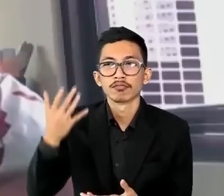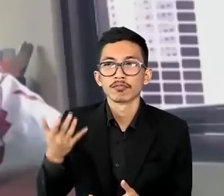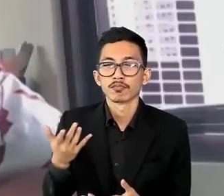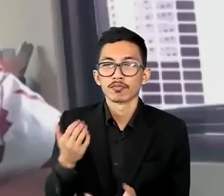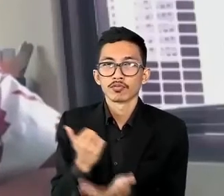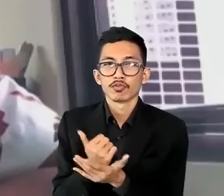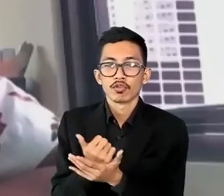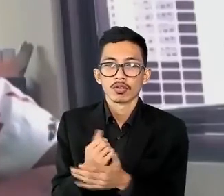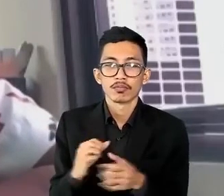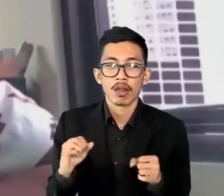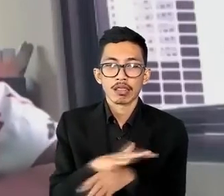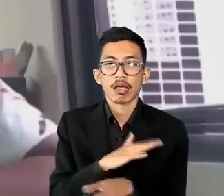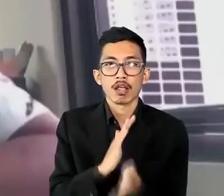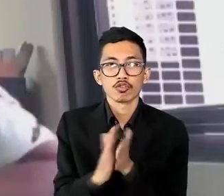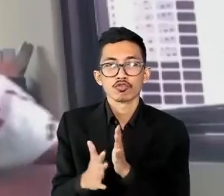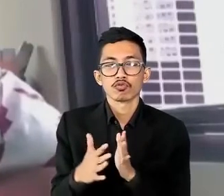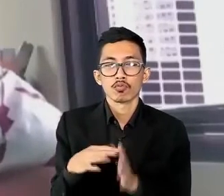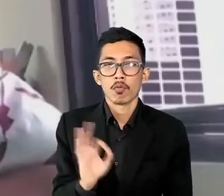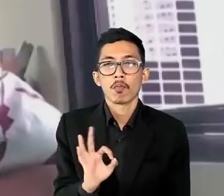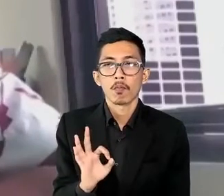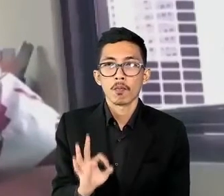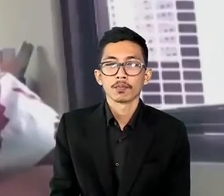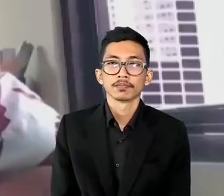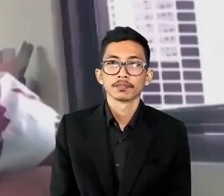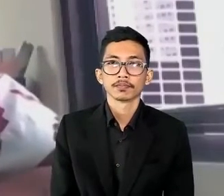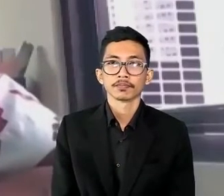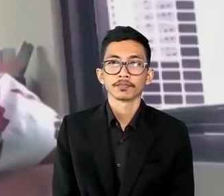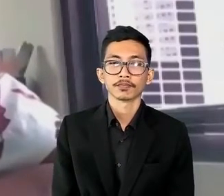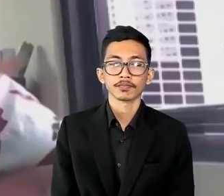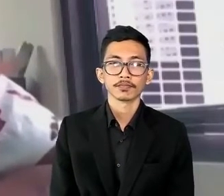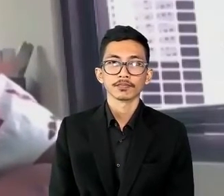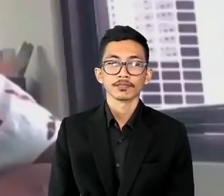kita realisasikan di Kelurahan Rawasari. Baik. Oke,